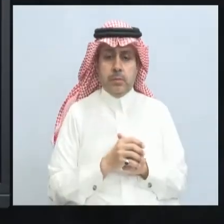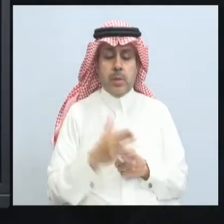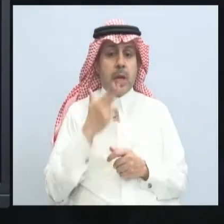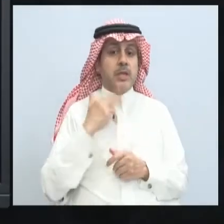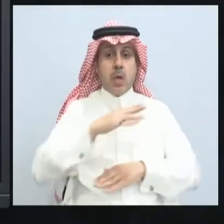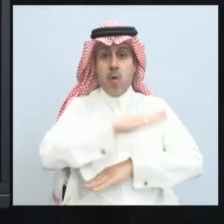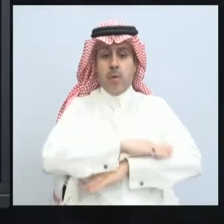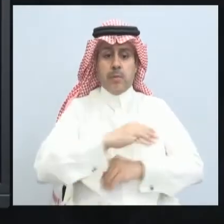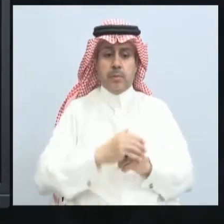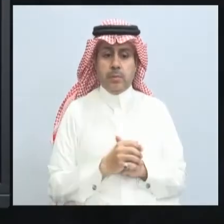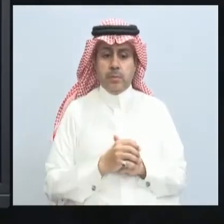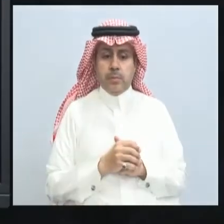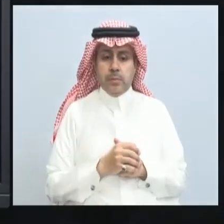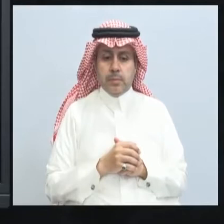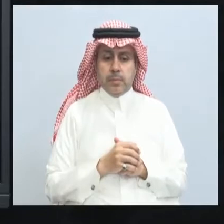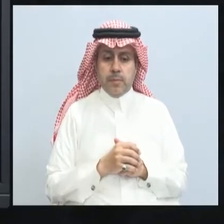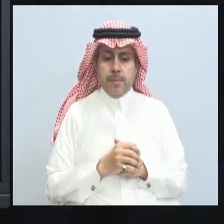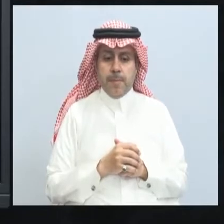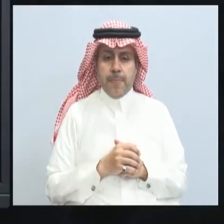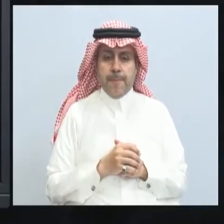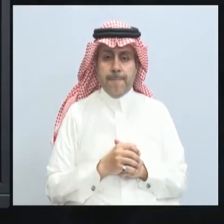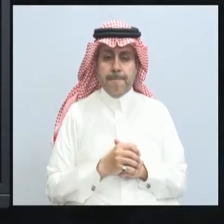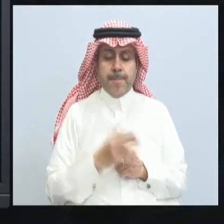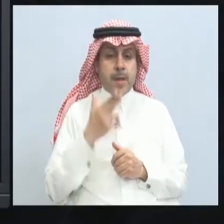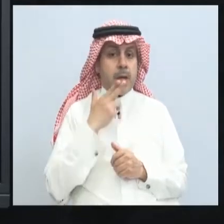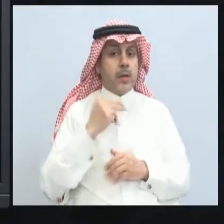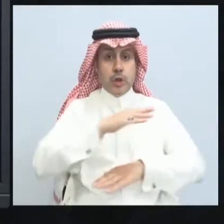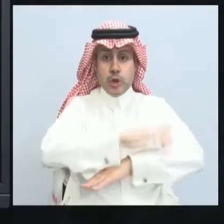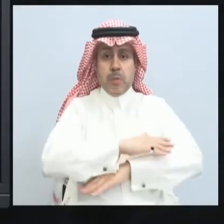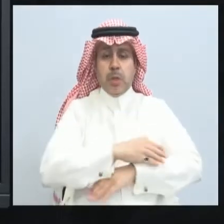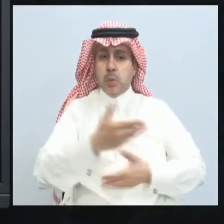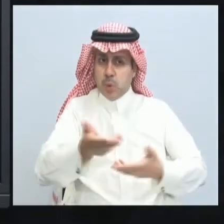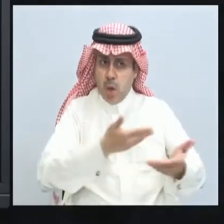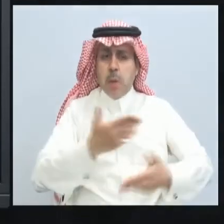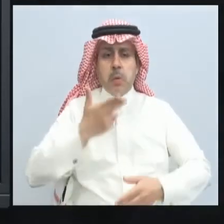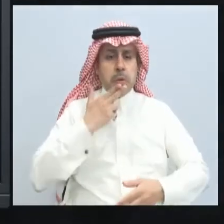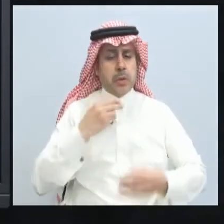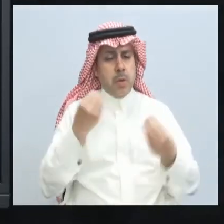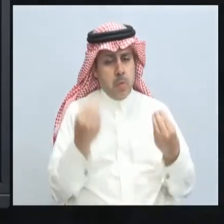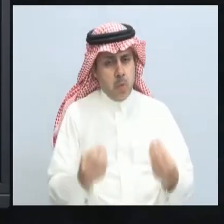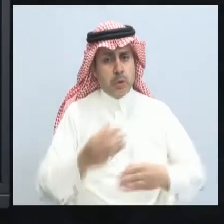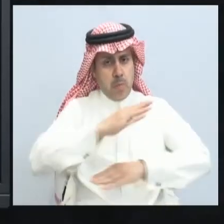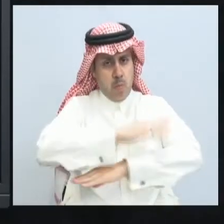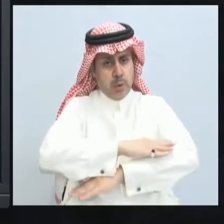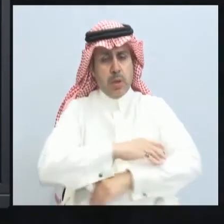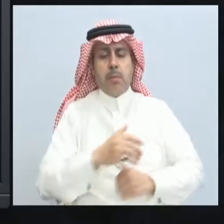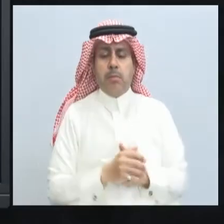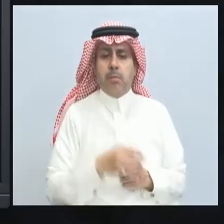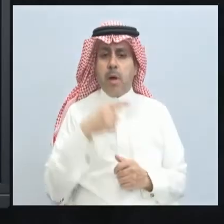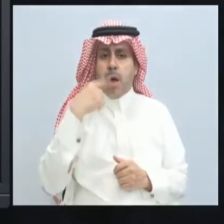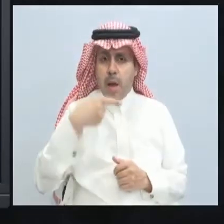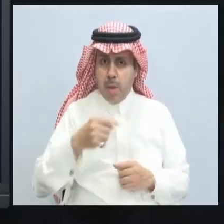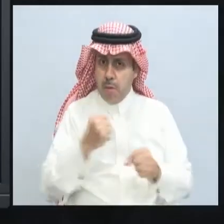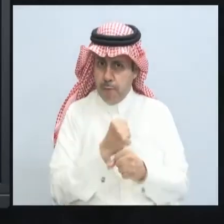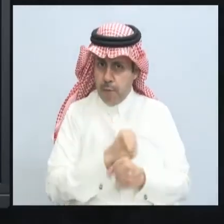خلقه من كانت اخلاقه جميله اخلاقه طباعه كلامه حديثه افعاله كلها